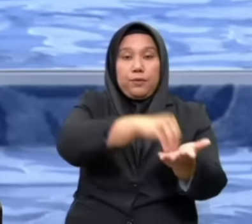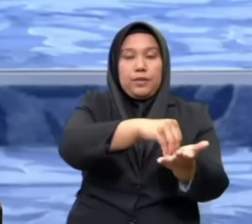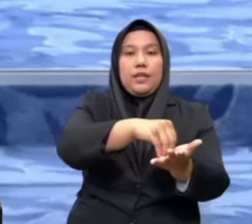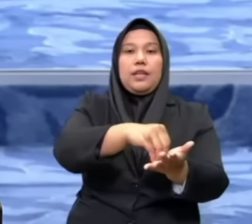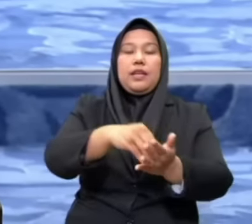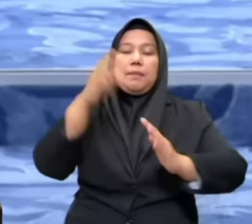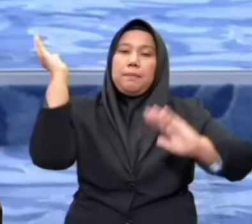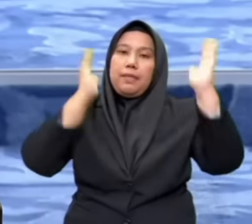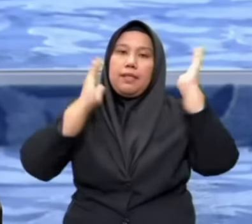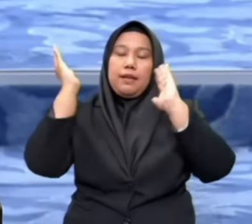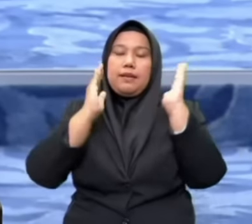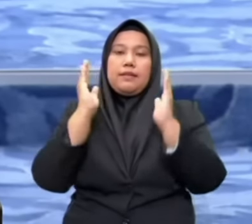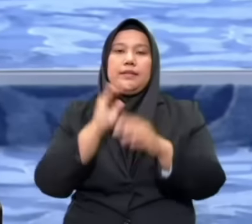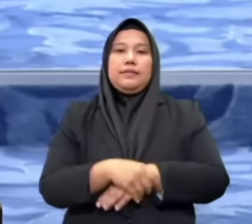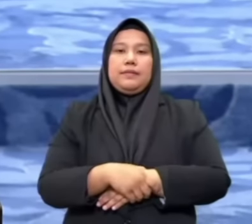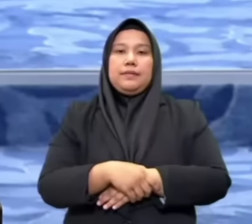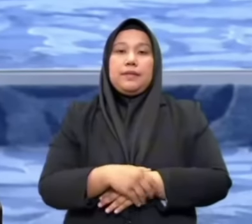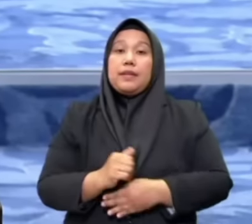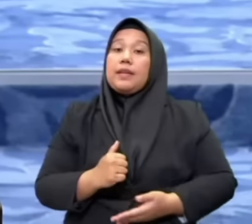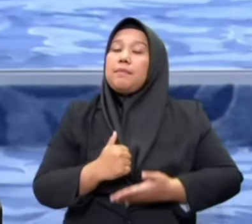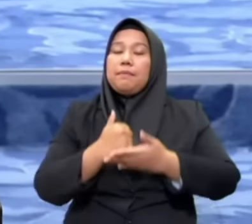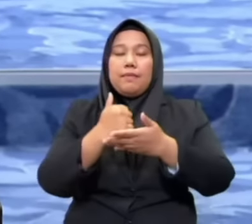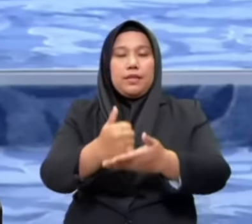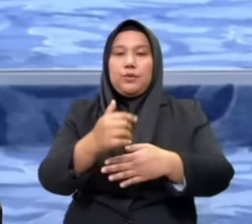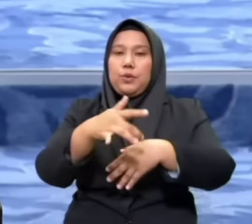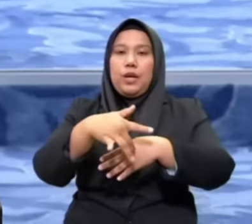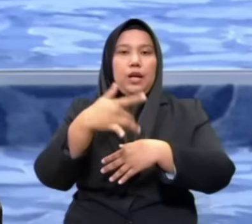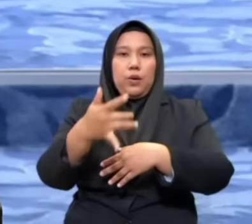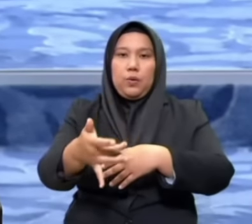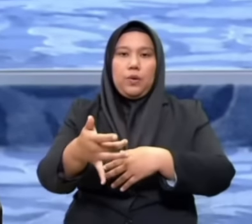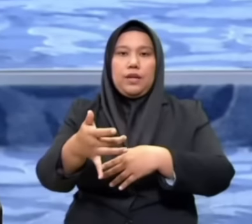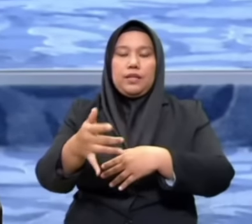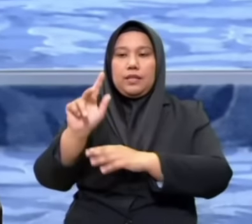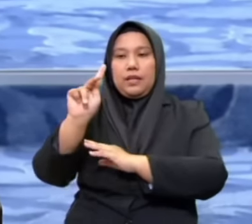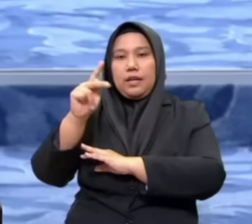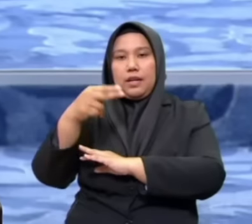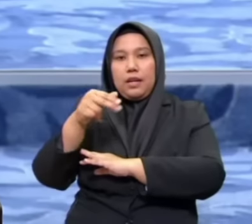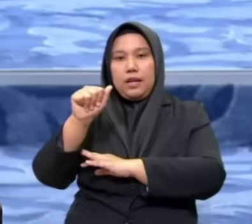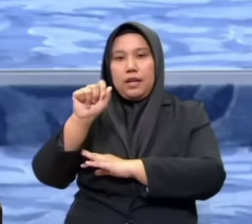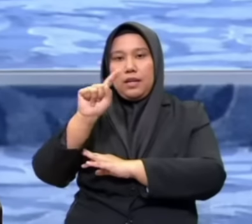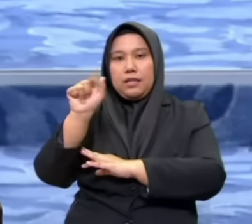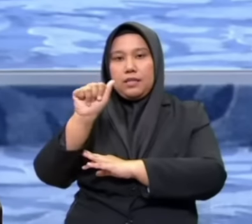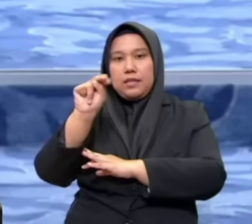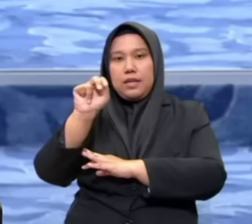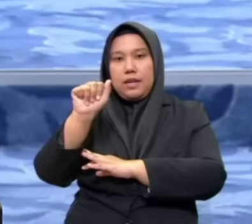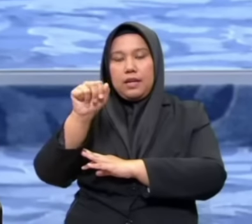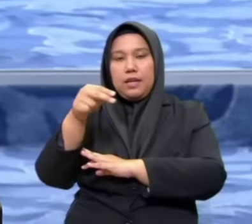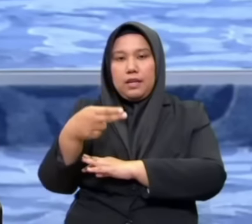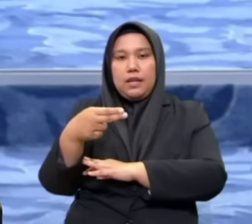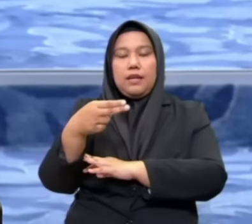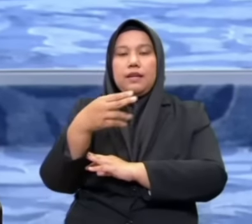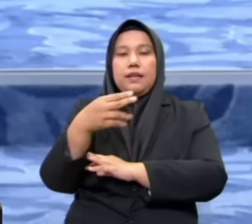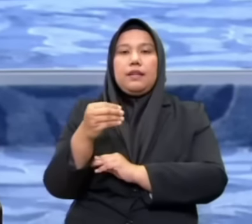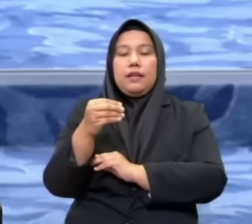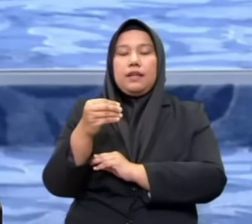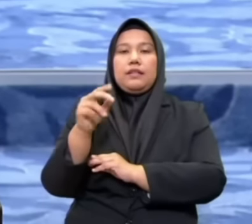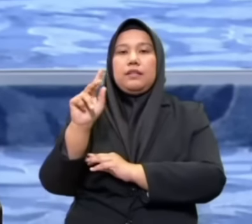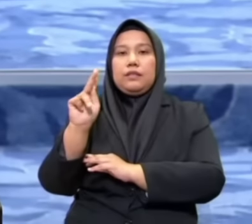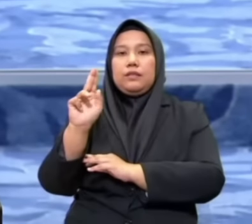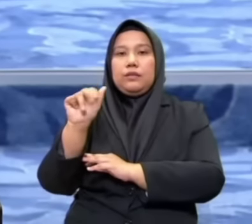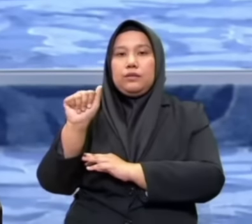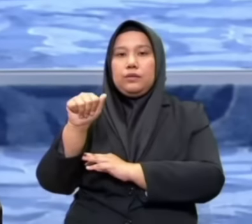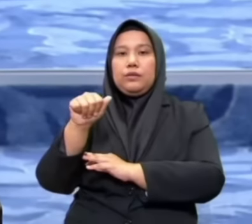juga telah dibantu daripada awal oleh Khazanah dan Kuap. Jadi kegesaan